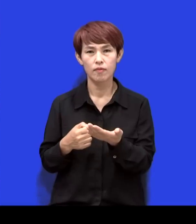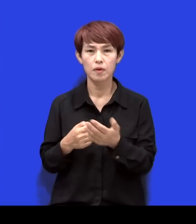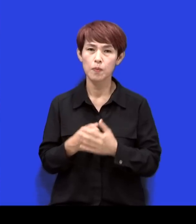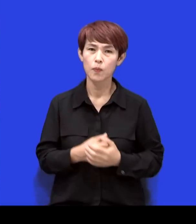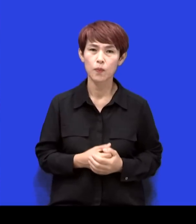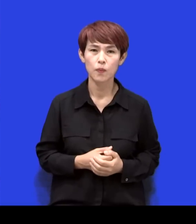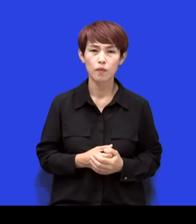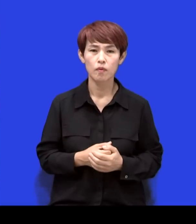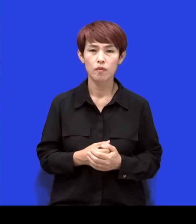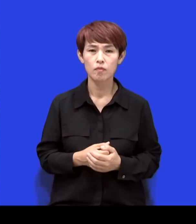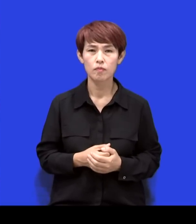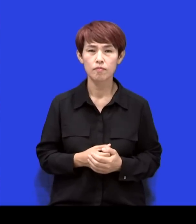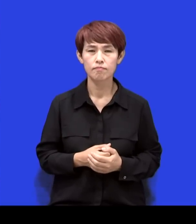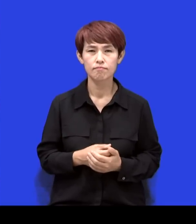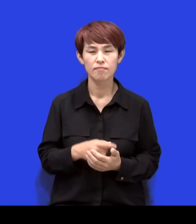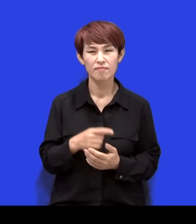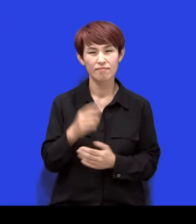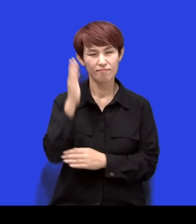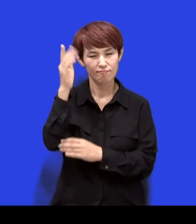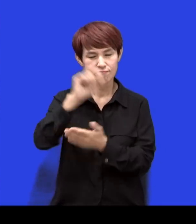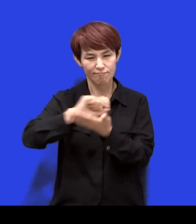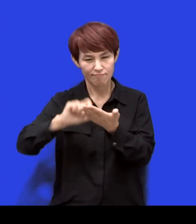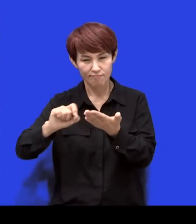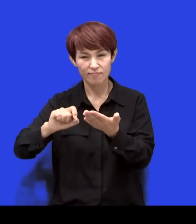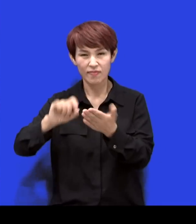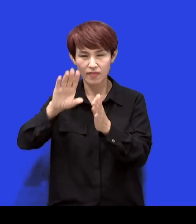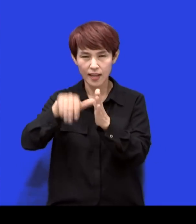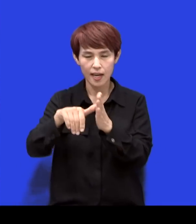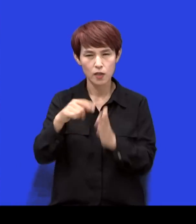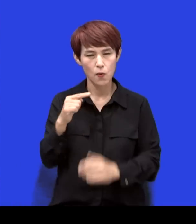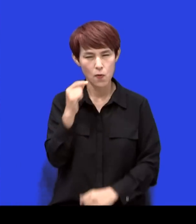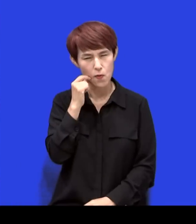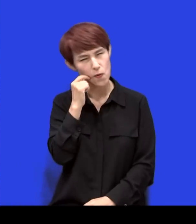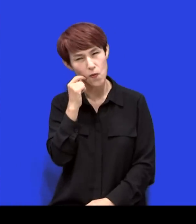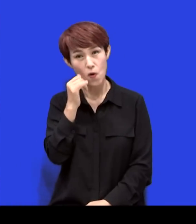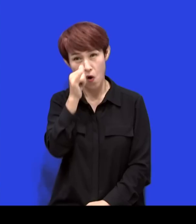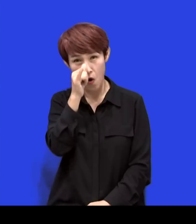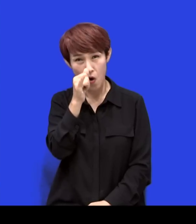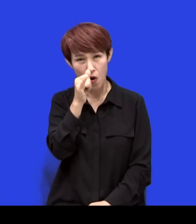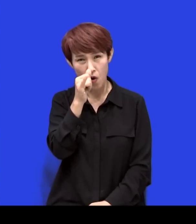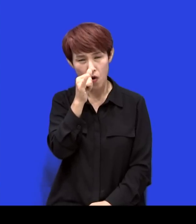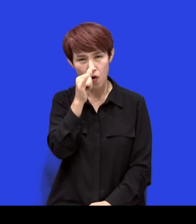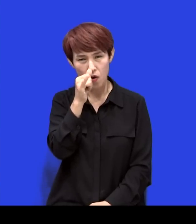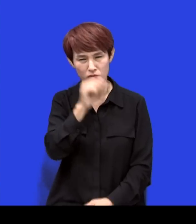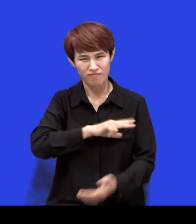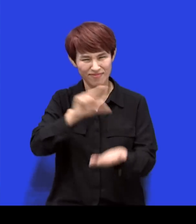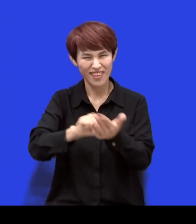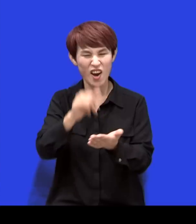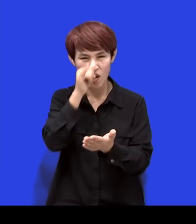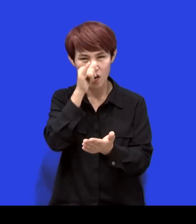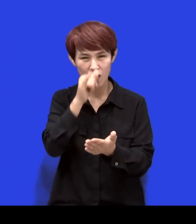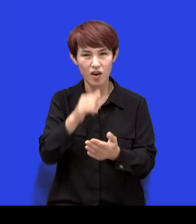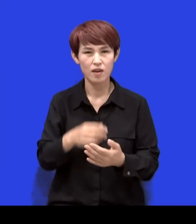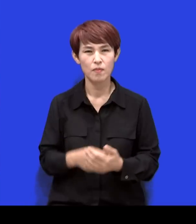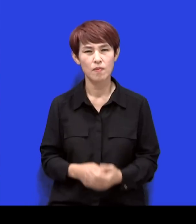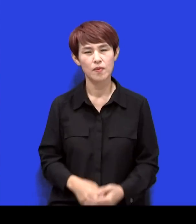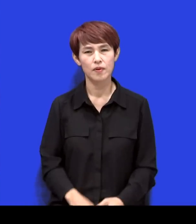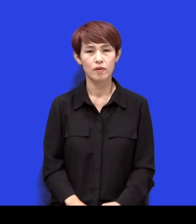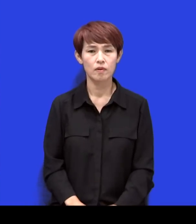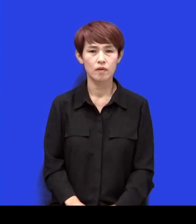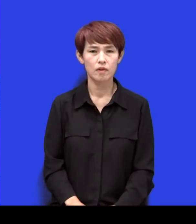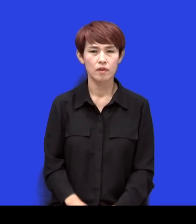뭐 그런 소재들이 사실은 인기가 있잖아요. 네네. 사실 욕하면서 웃기는 건 쉬워요, 그죠? 네, 욕하면서 뭐 하긴 쉬운데